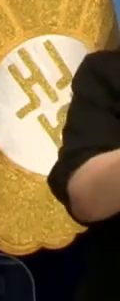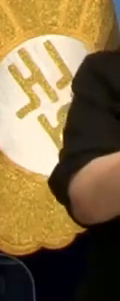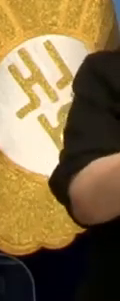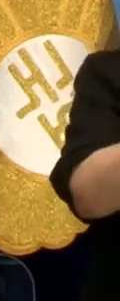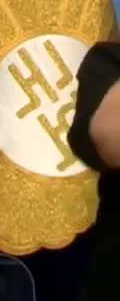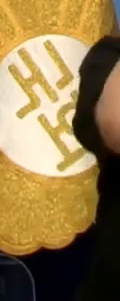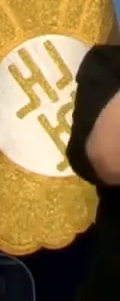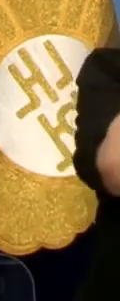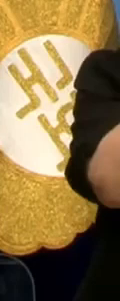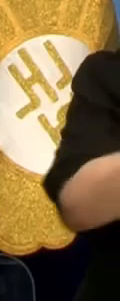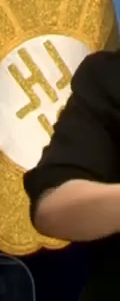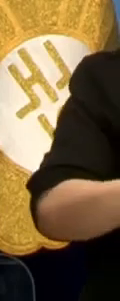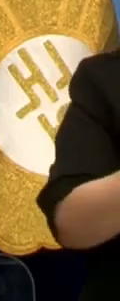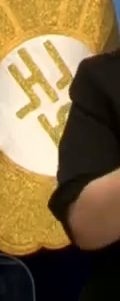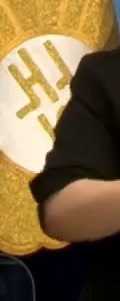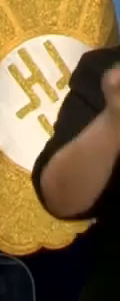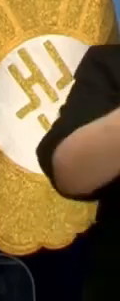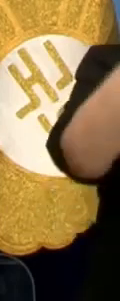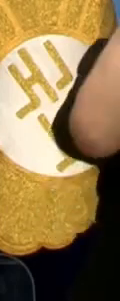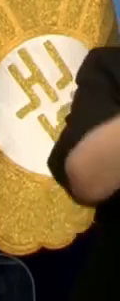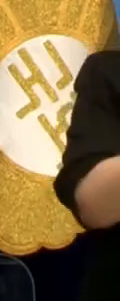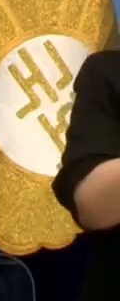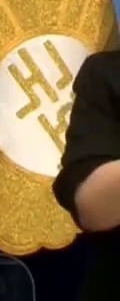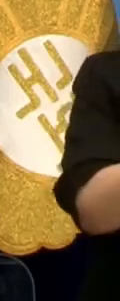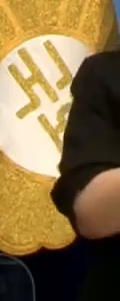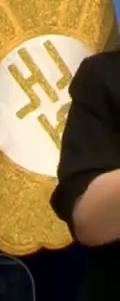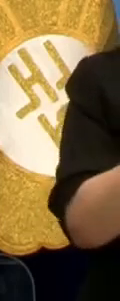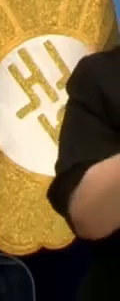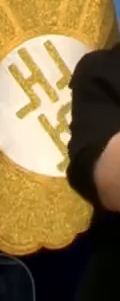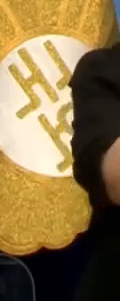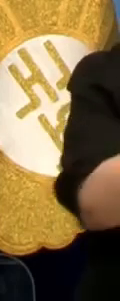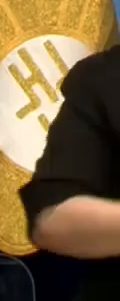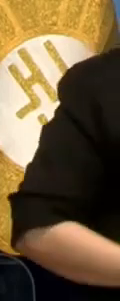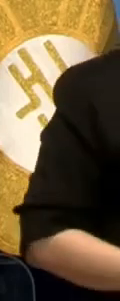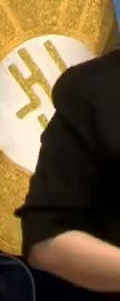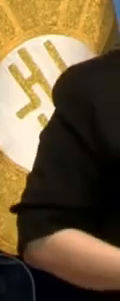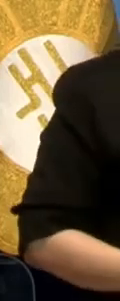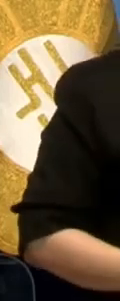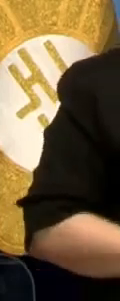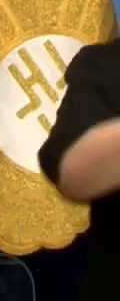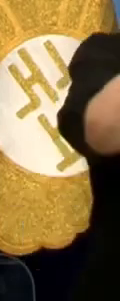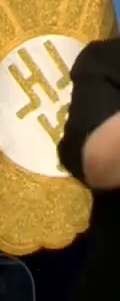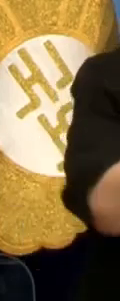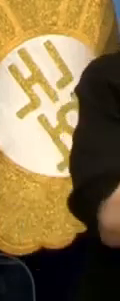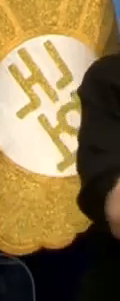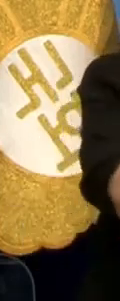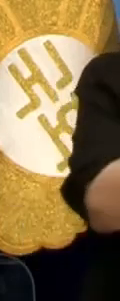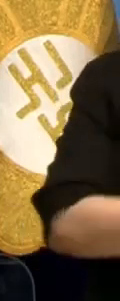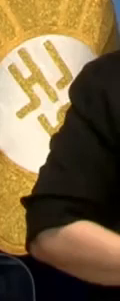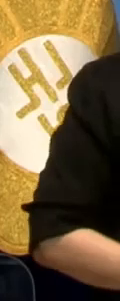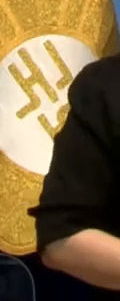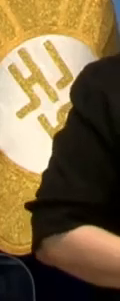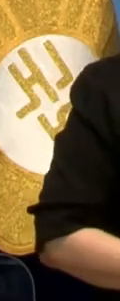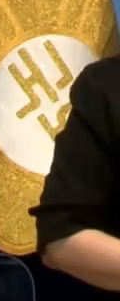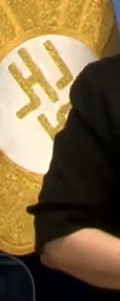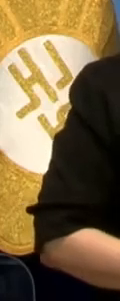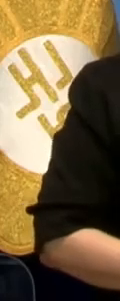추가 지급된다 이렇게 이해하시면 되겠습니다. 좀 세부적으로 설명을 드리겠습니다.